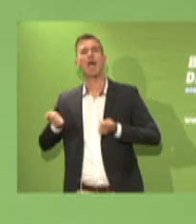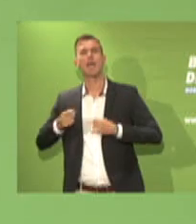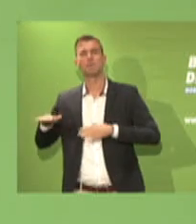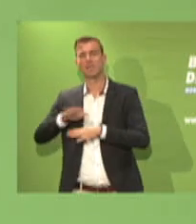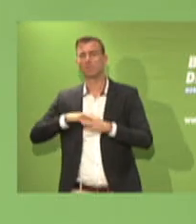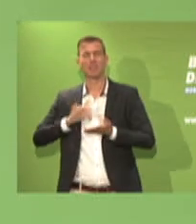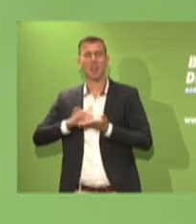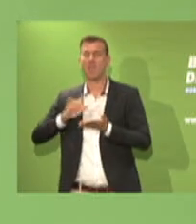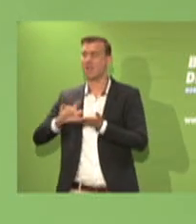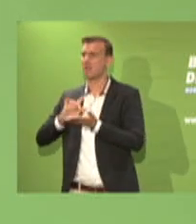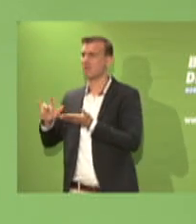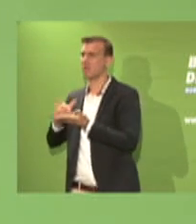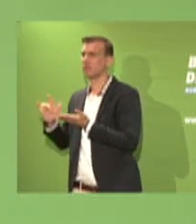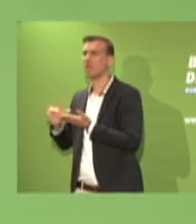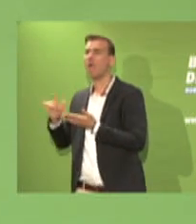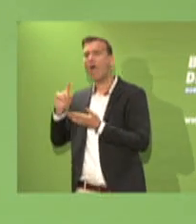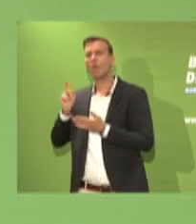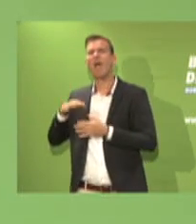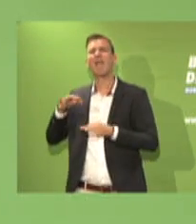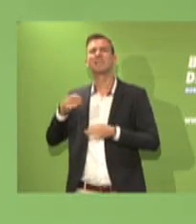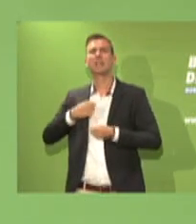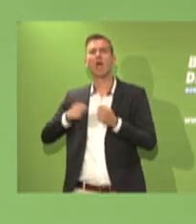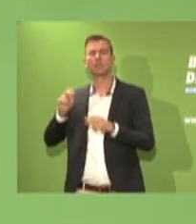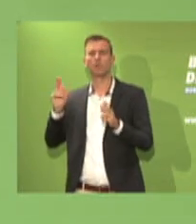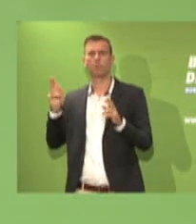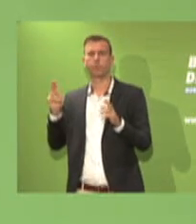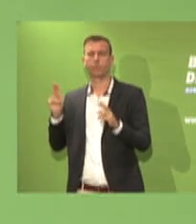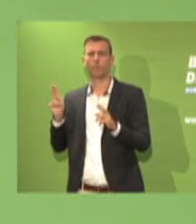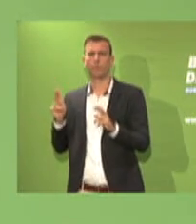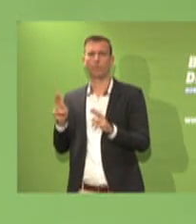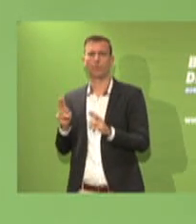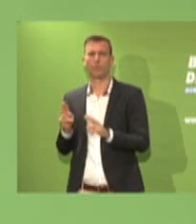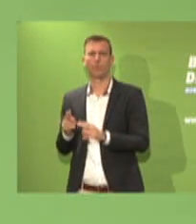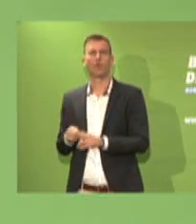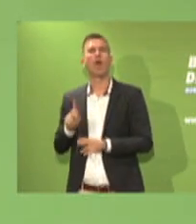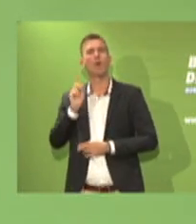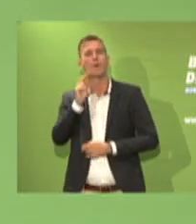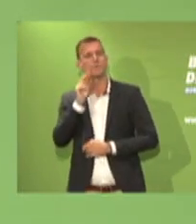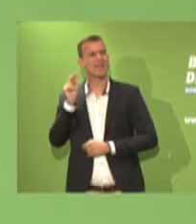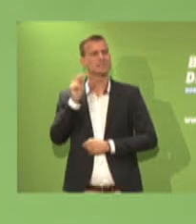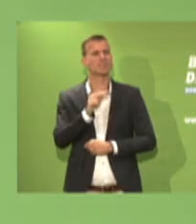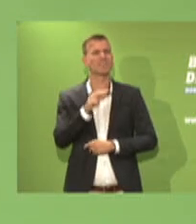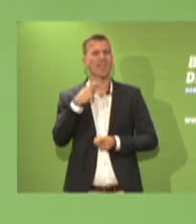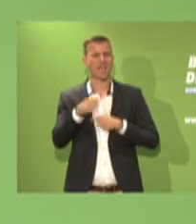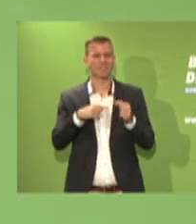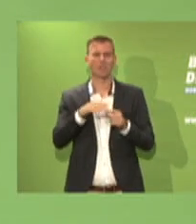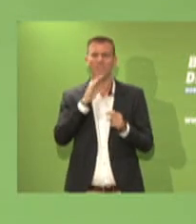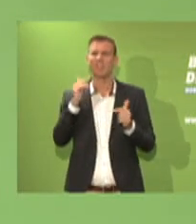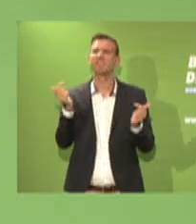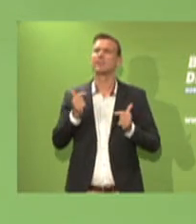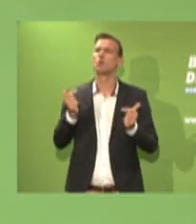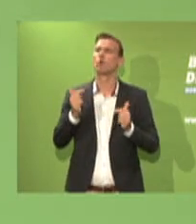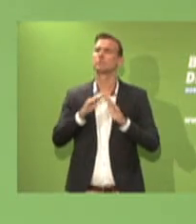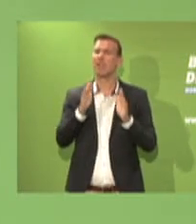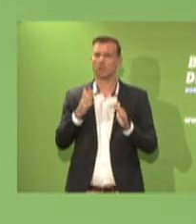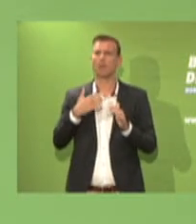Gewerbegebieten. Und eben auch ein sich zurückziehenden Einzelhandel und gleichzeitig aber eben die Perspektive oder die Entwicklung, dass eben viele Versorgungseinrichtungen an